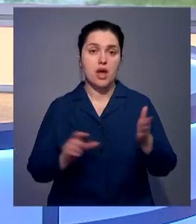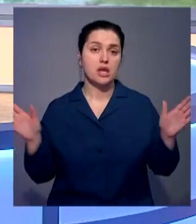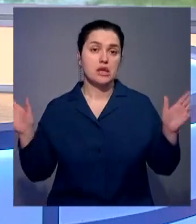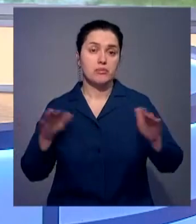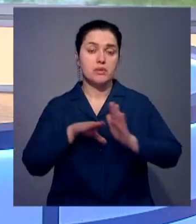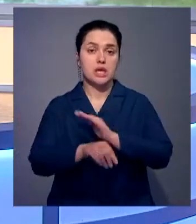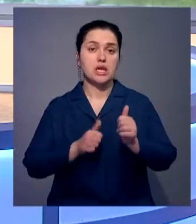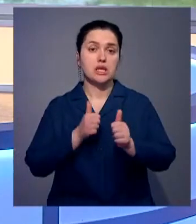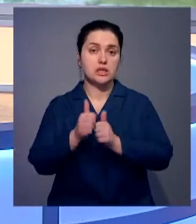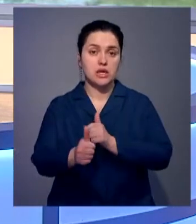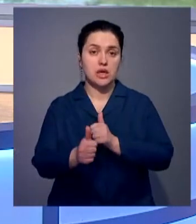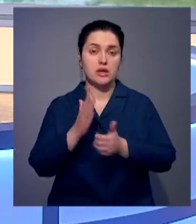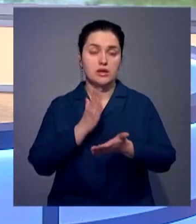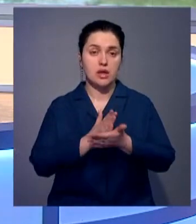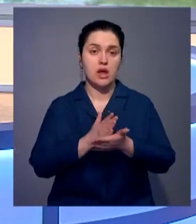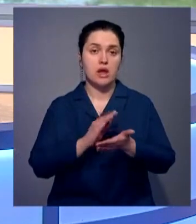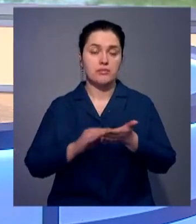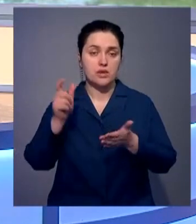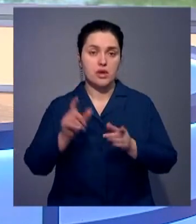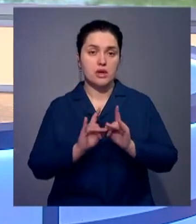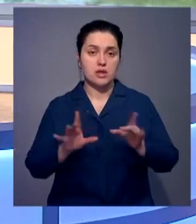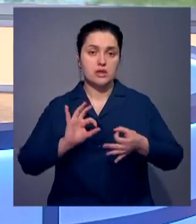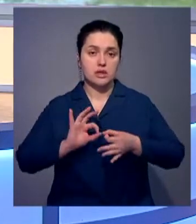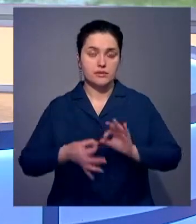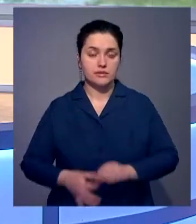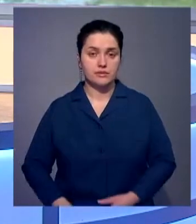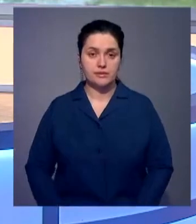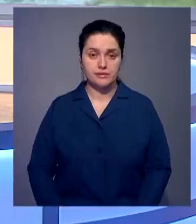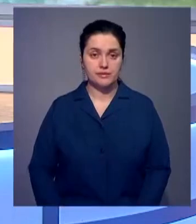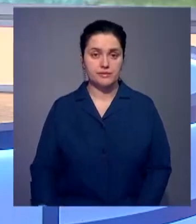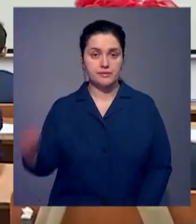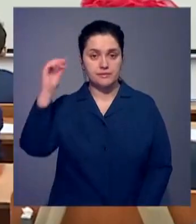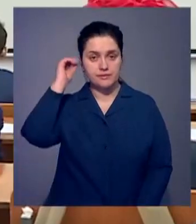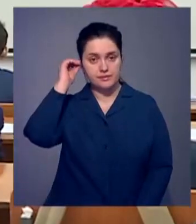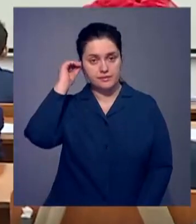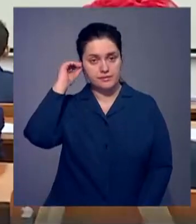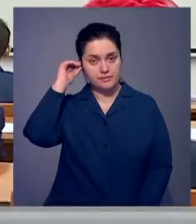аркалык признанный лидер в регионе артём графов расскажет подробнее